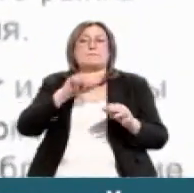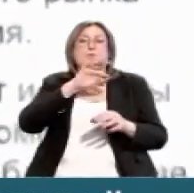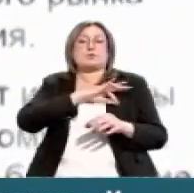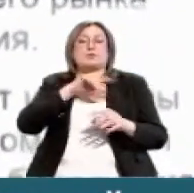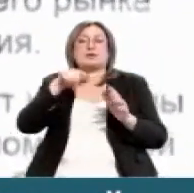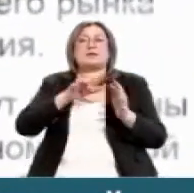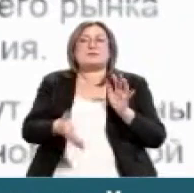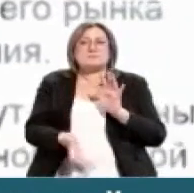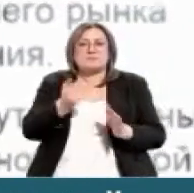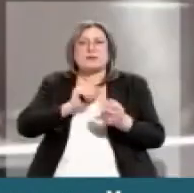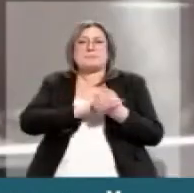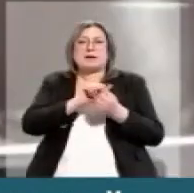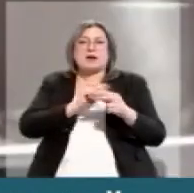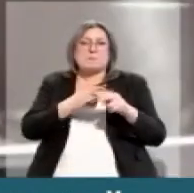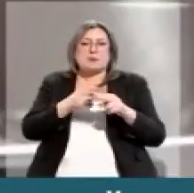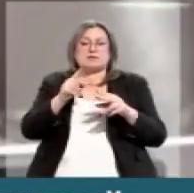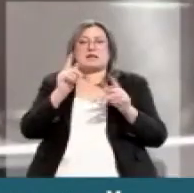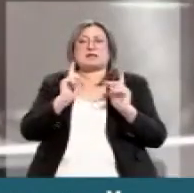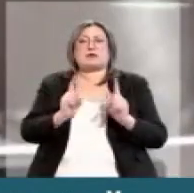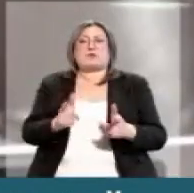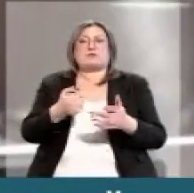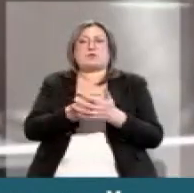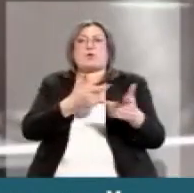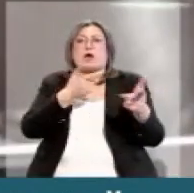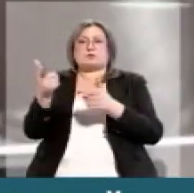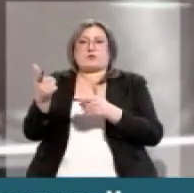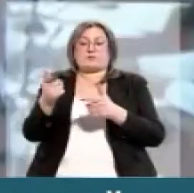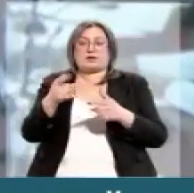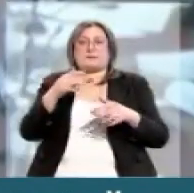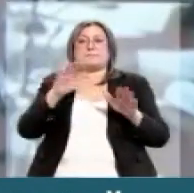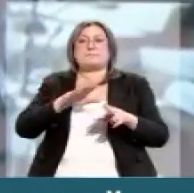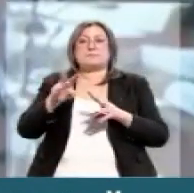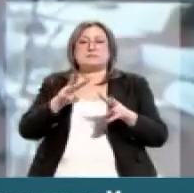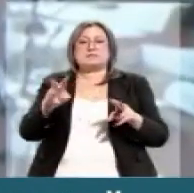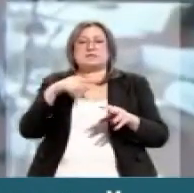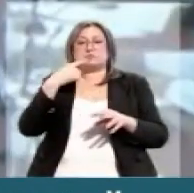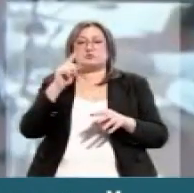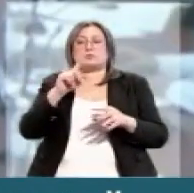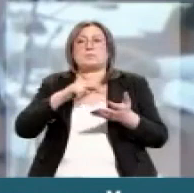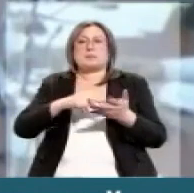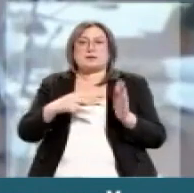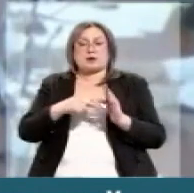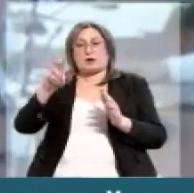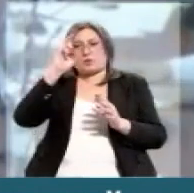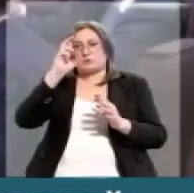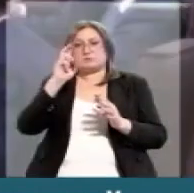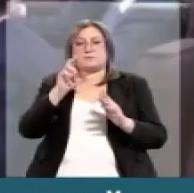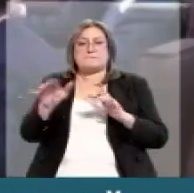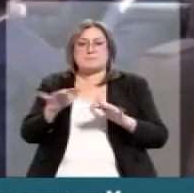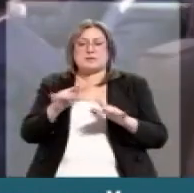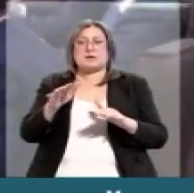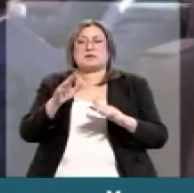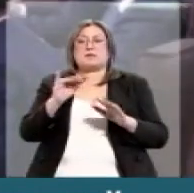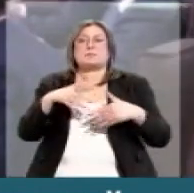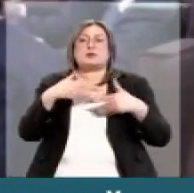углублению переработки базовых металлов до готовой продукции и так далее. Премьер-министр подчеркнул, что планируемые государством меры